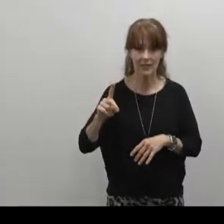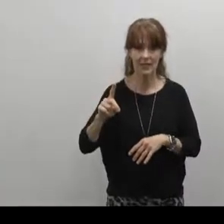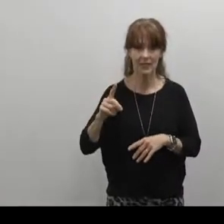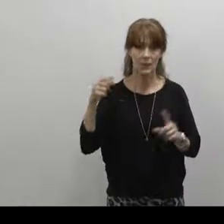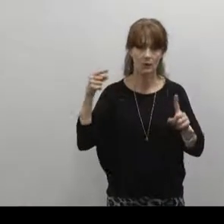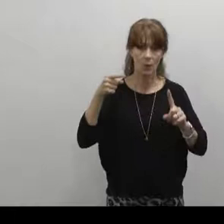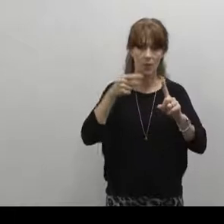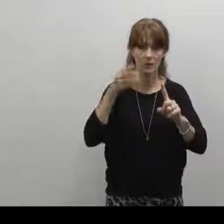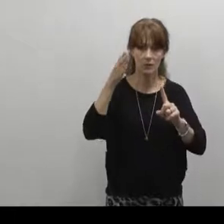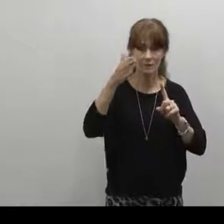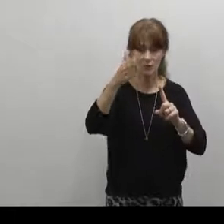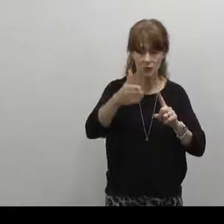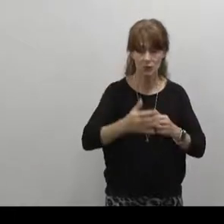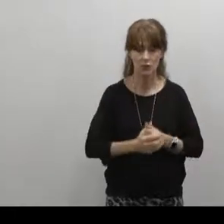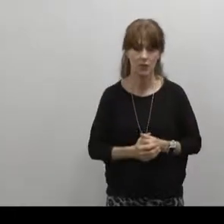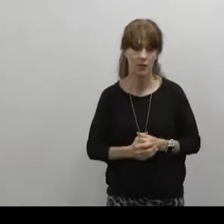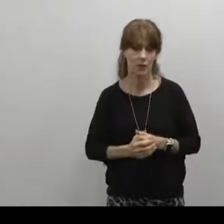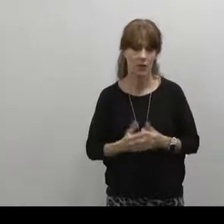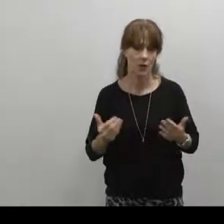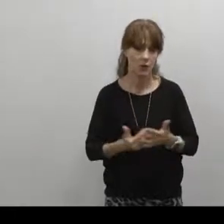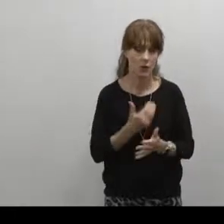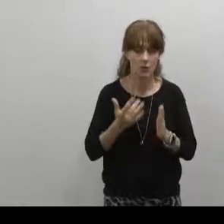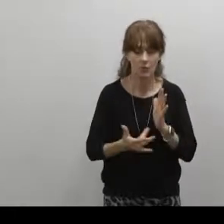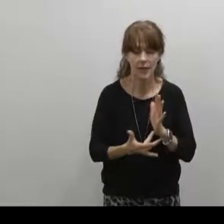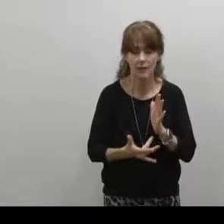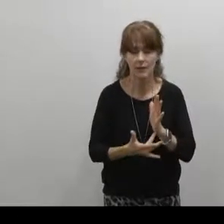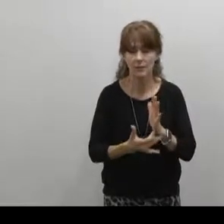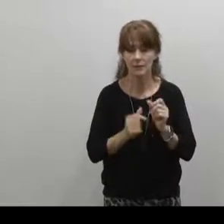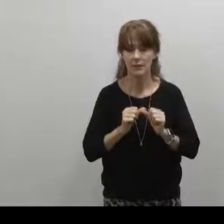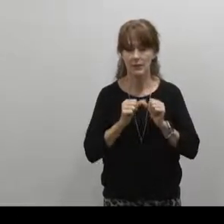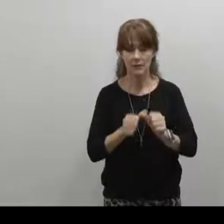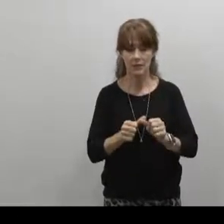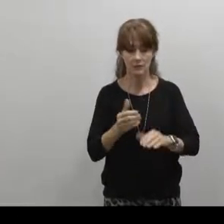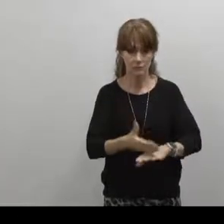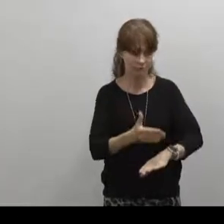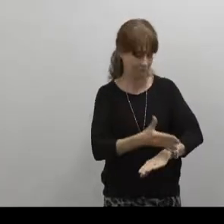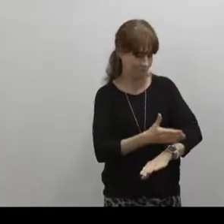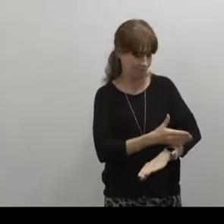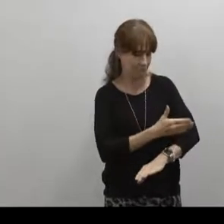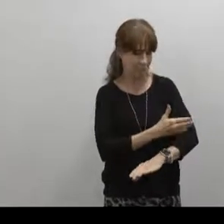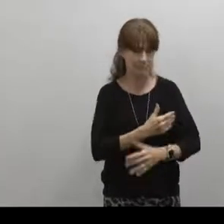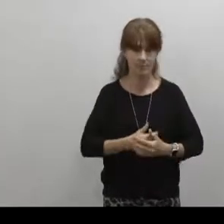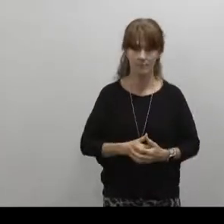miền LED lighting bấm plu miền bắt chắc cái thay thay